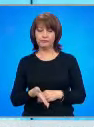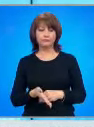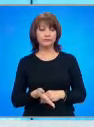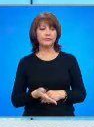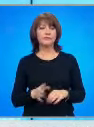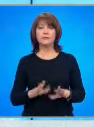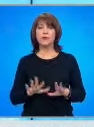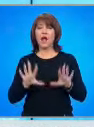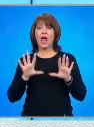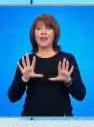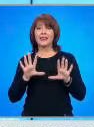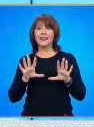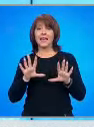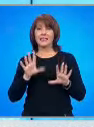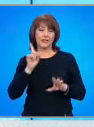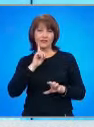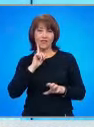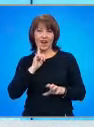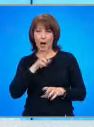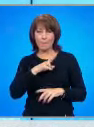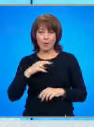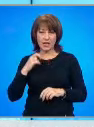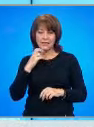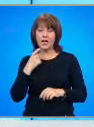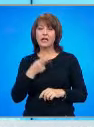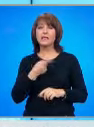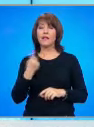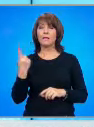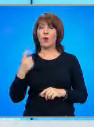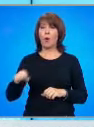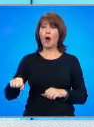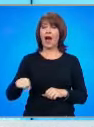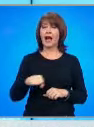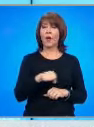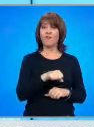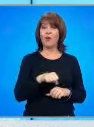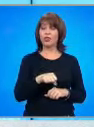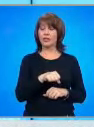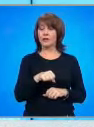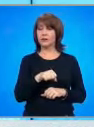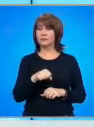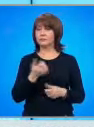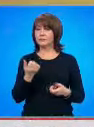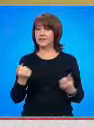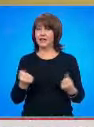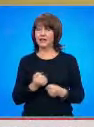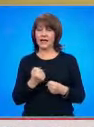поне десетина има ръководни служители, включително и в доклада се съдържат данни за